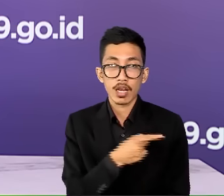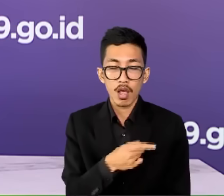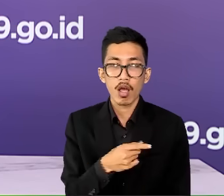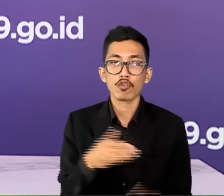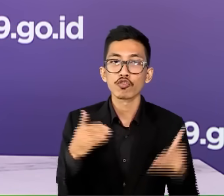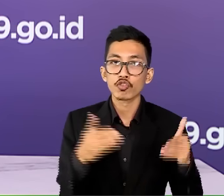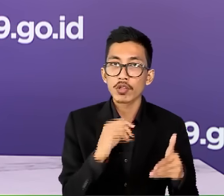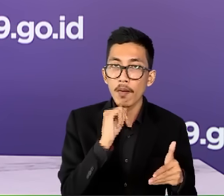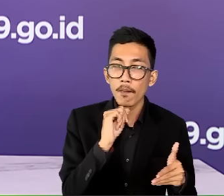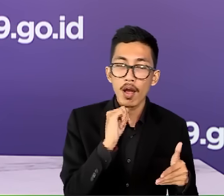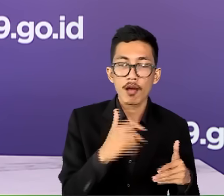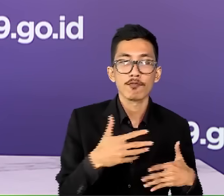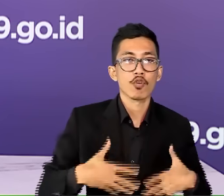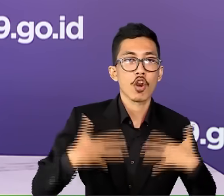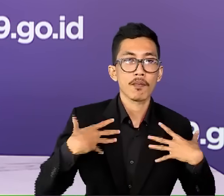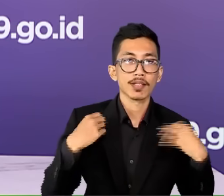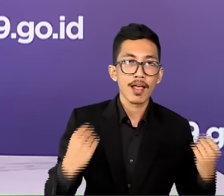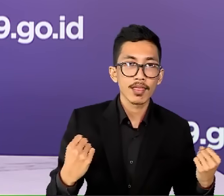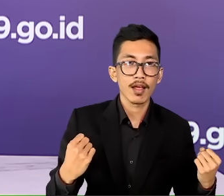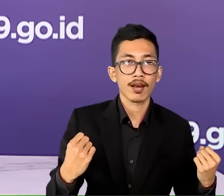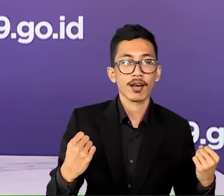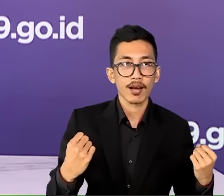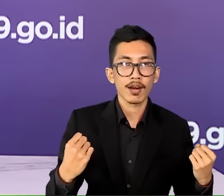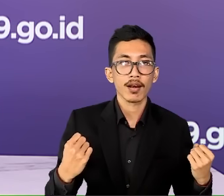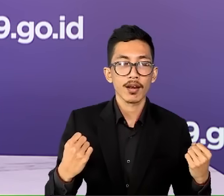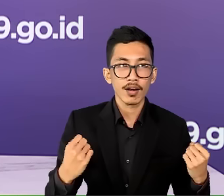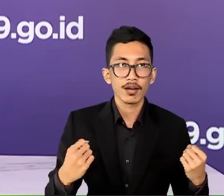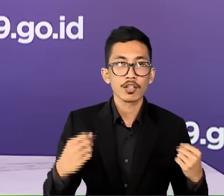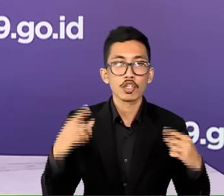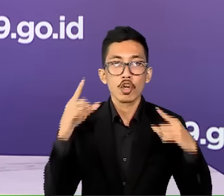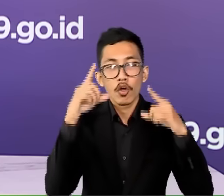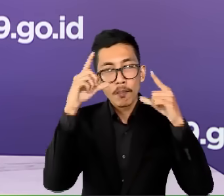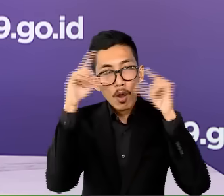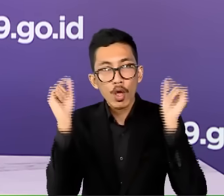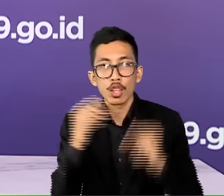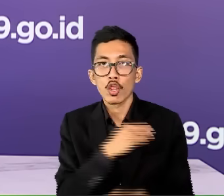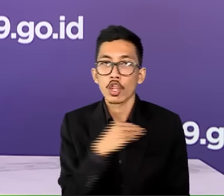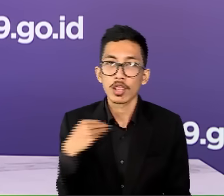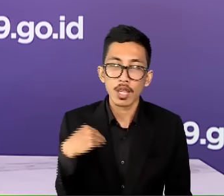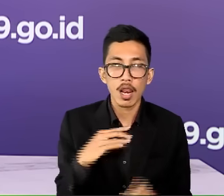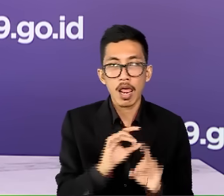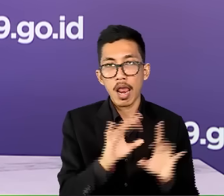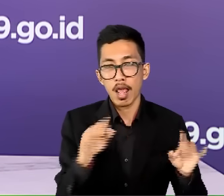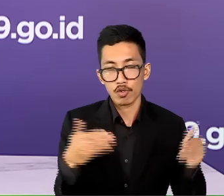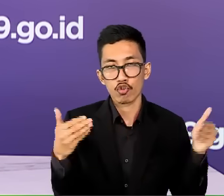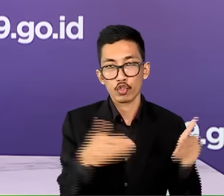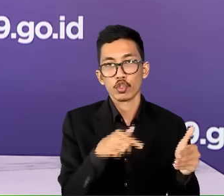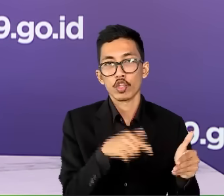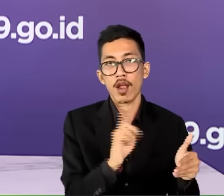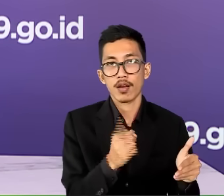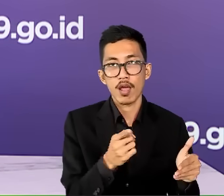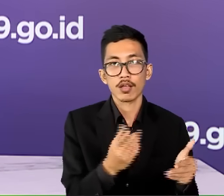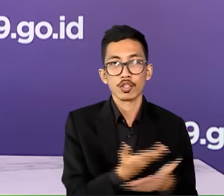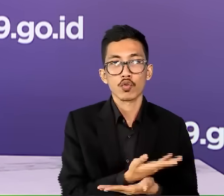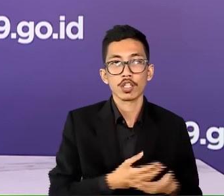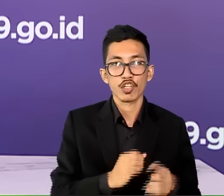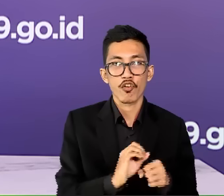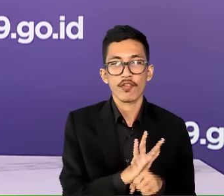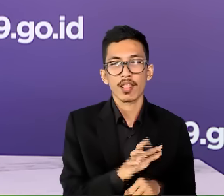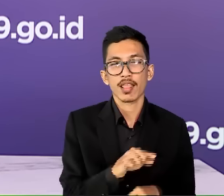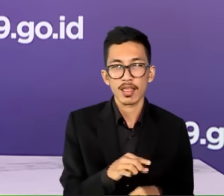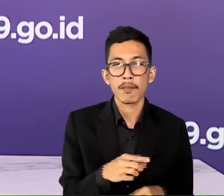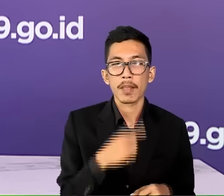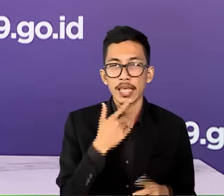sekaligus vital dalam mendukung pelayanan dalam kesehatan khususnya di masa pandemi COVID-19 ini. Terima